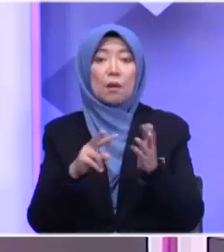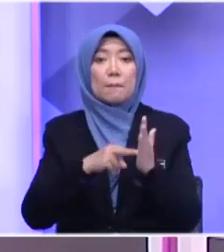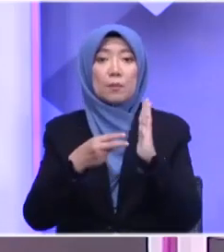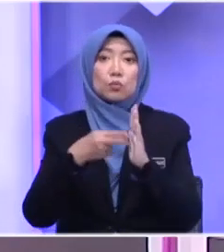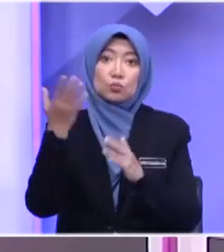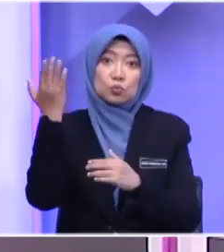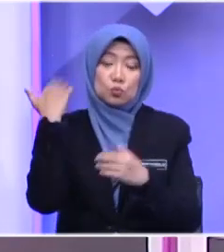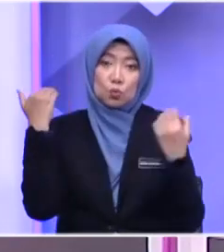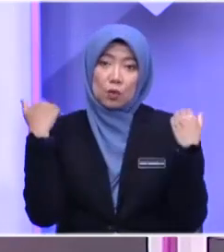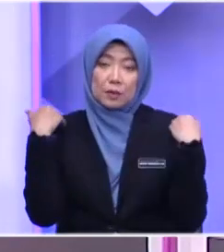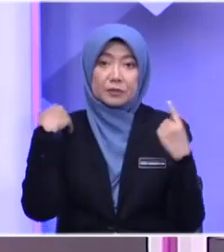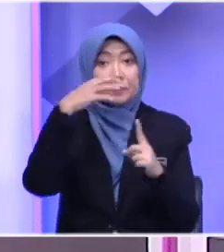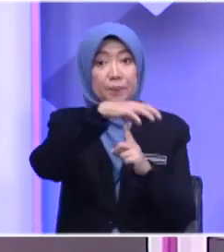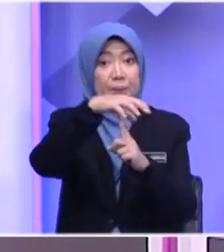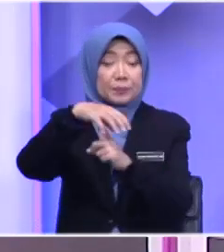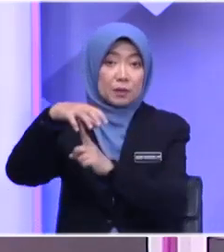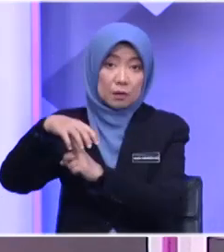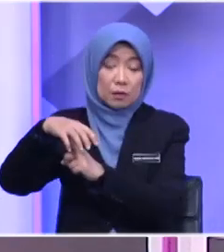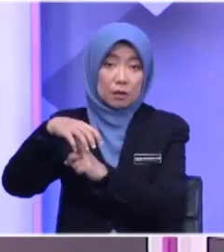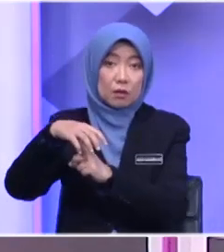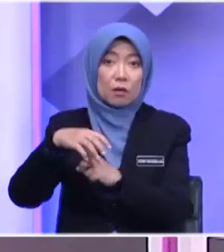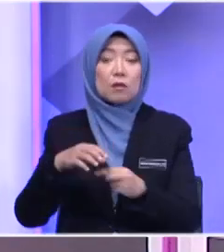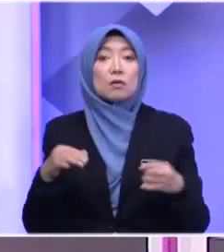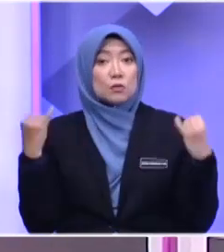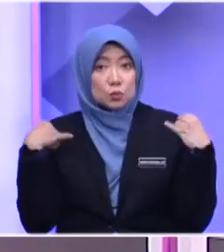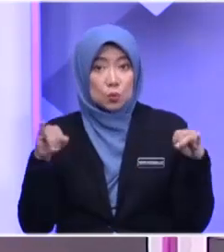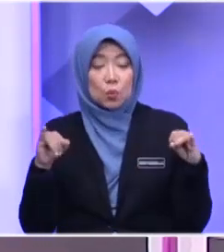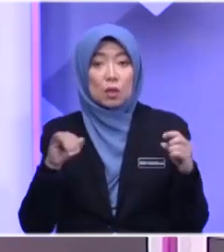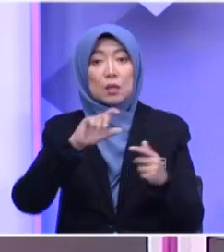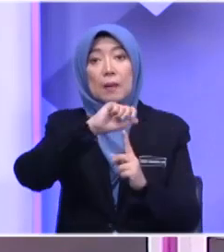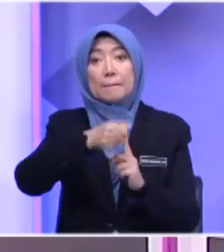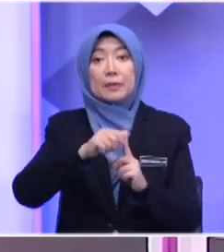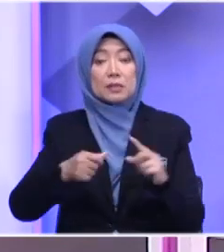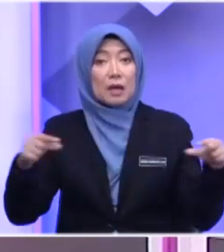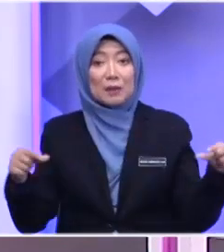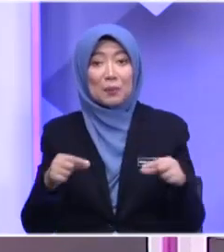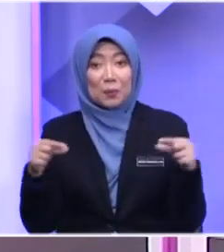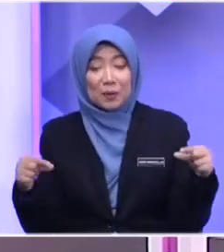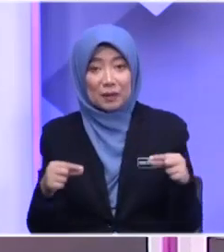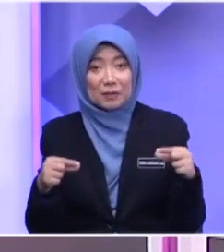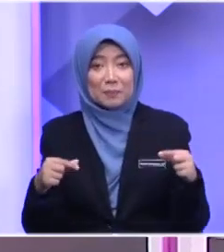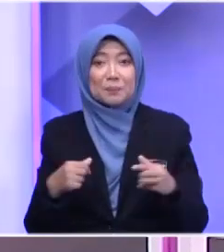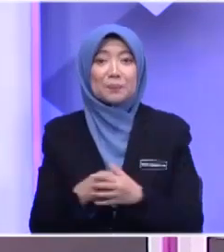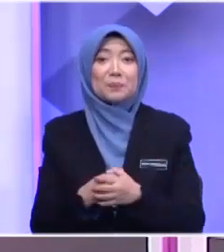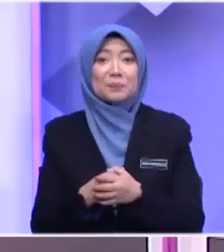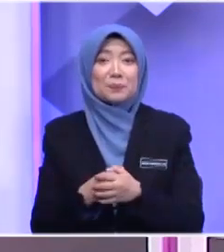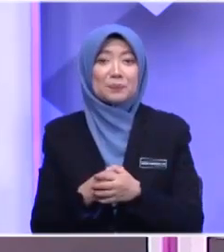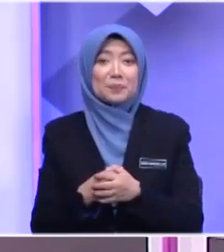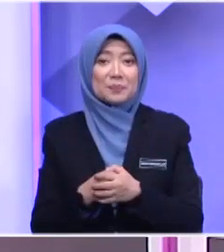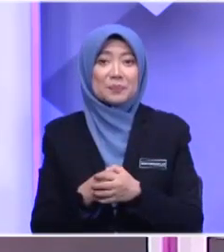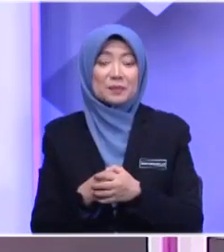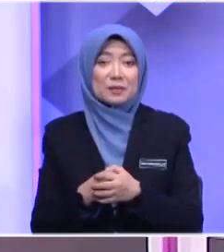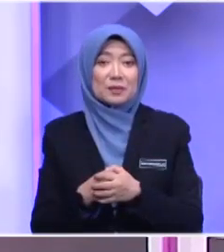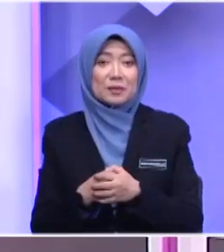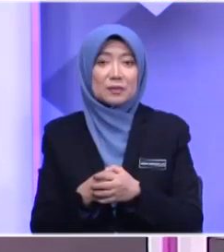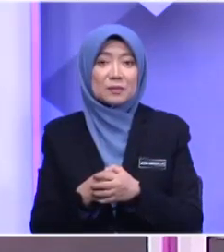stool ataupun menjadi jeux pisang goreng tahu goreng pisang goreng pisang pisang goreng pisang goreng goreng pisang